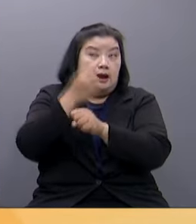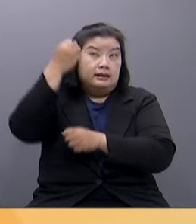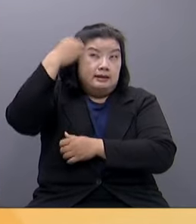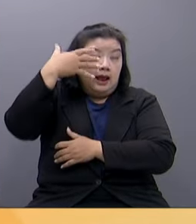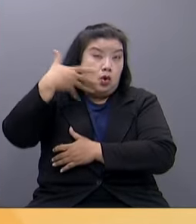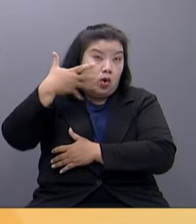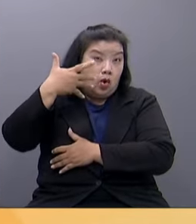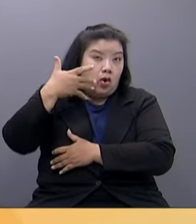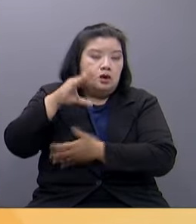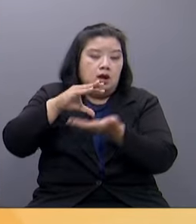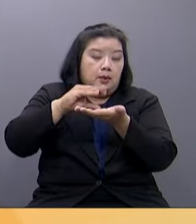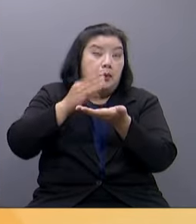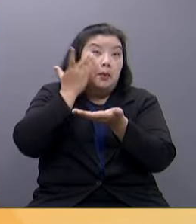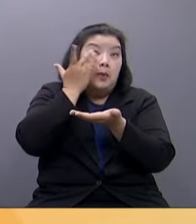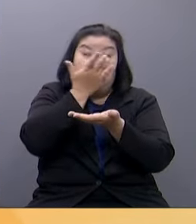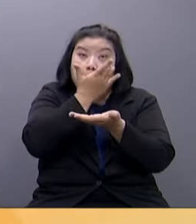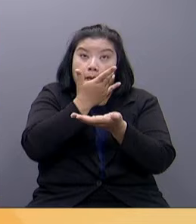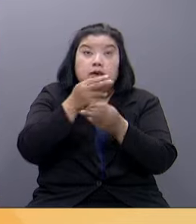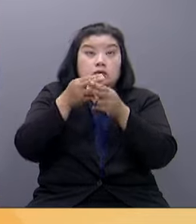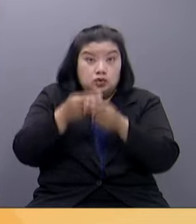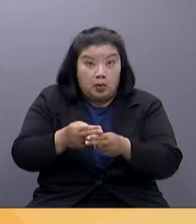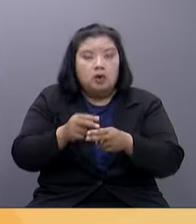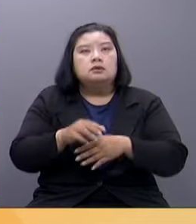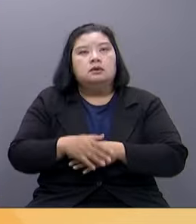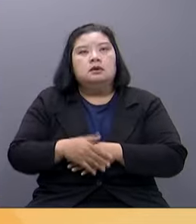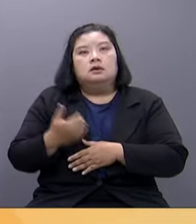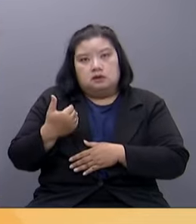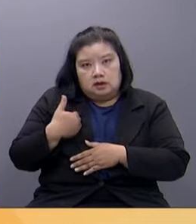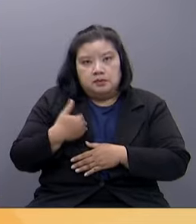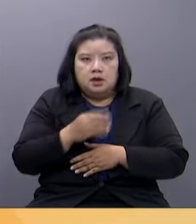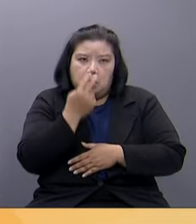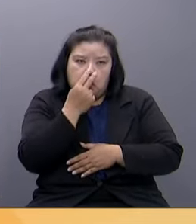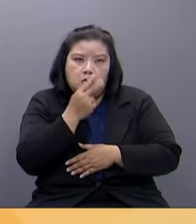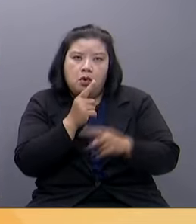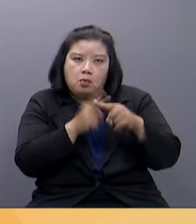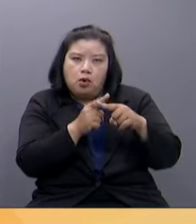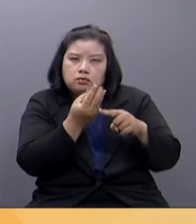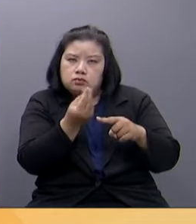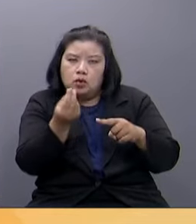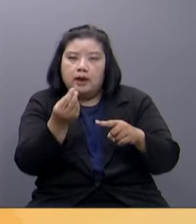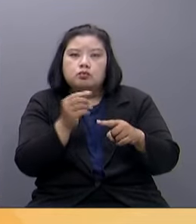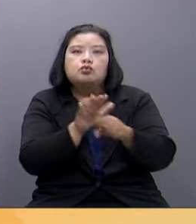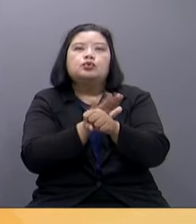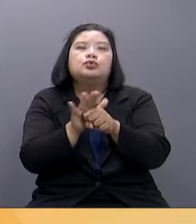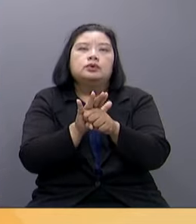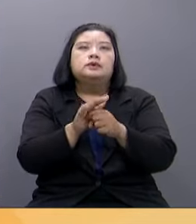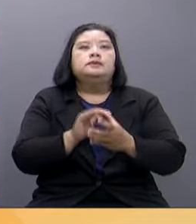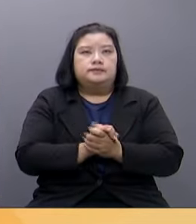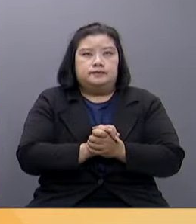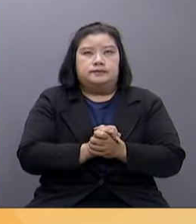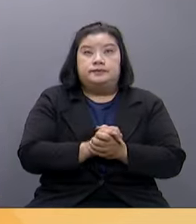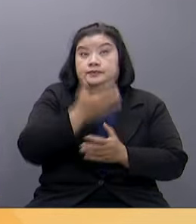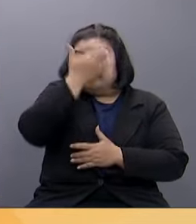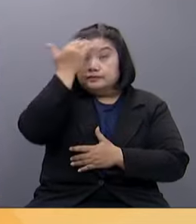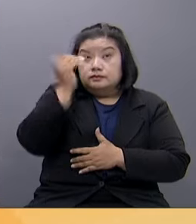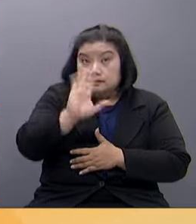ที่แบบตัวที่มไมมีตัวทเขาแนหือว่าอจจะเลือกใน Percent ที่เหะสมอจจะต้เลือกหน่อยใช่โดยเฉพาะ 1 เรื่องสำคัญค